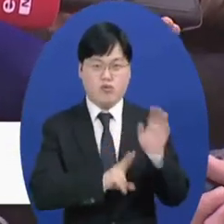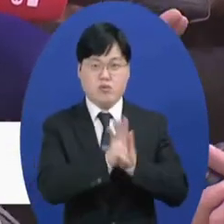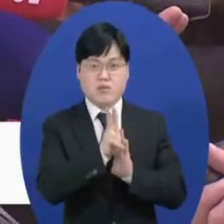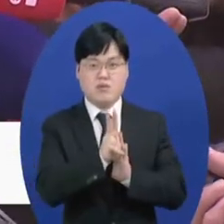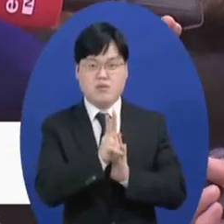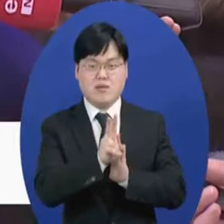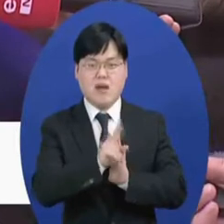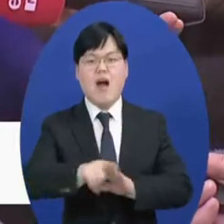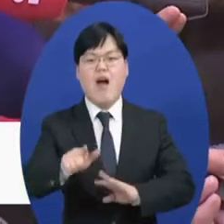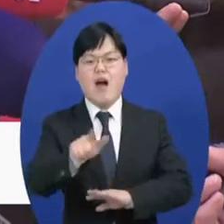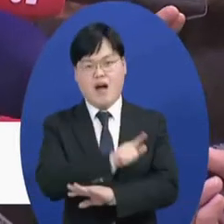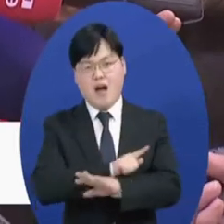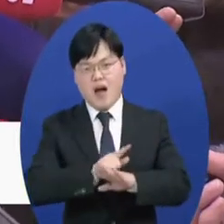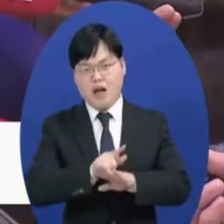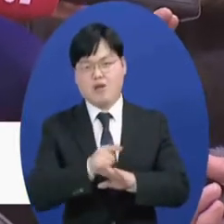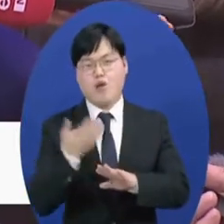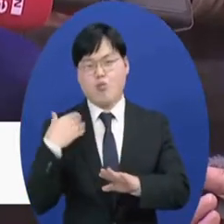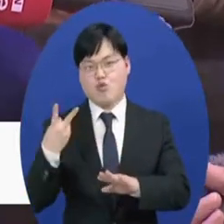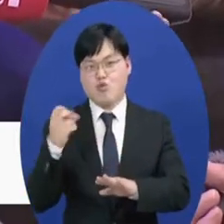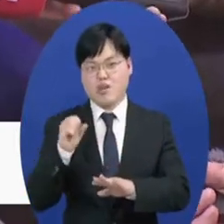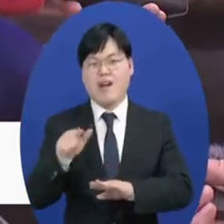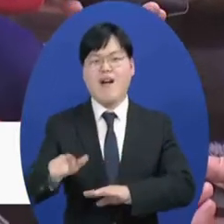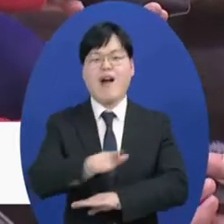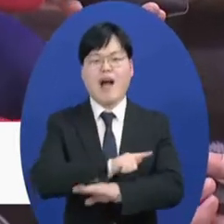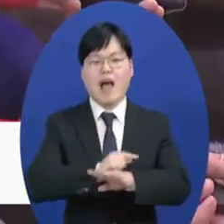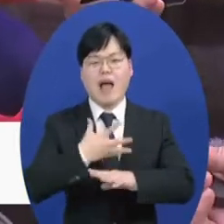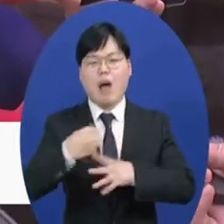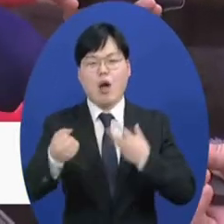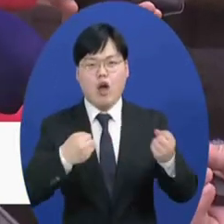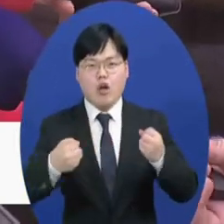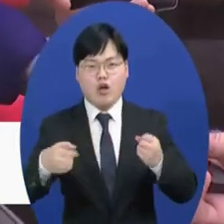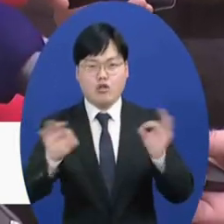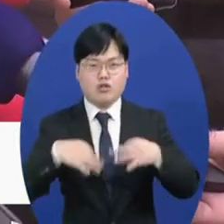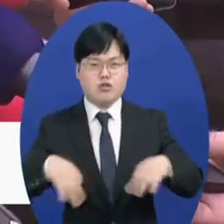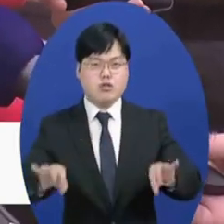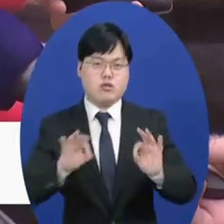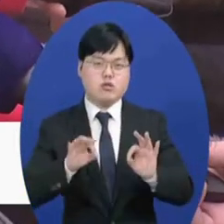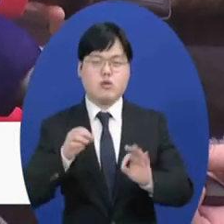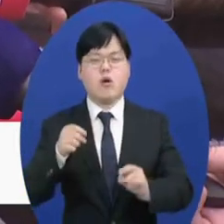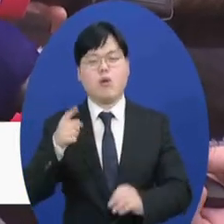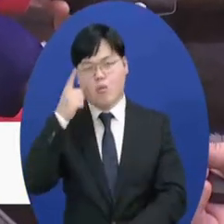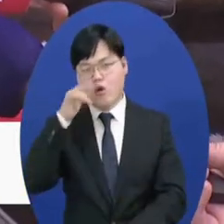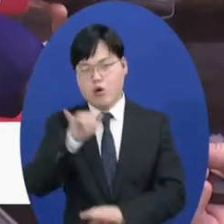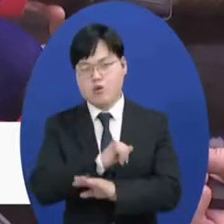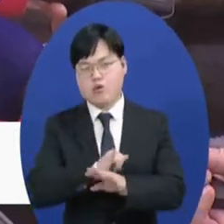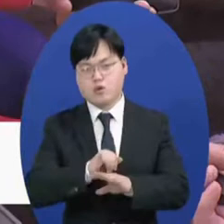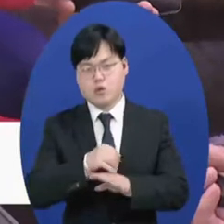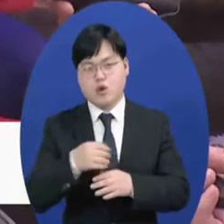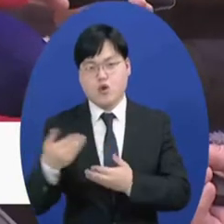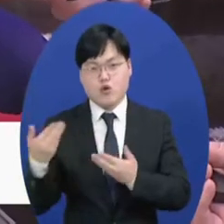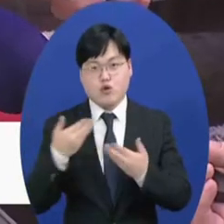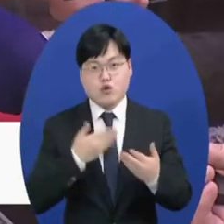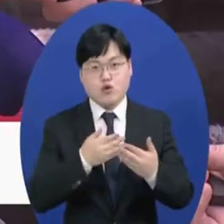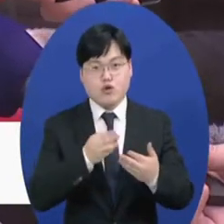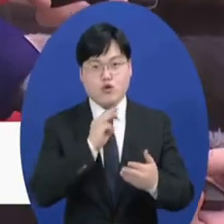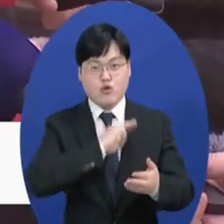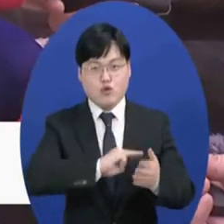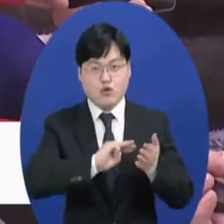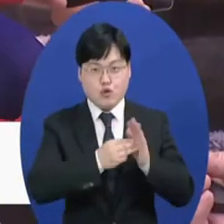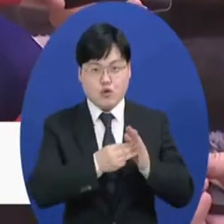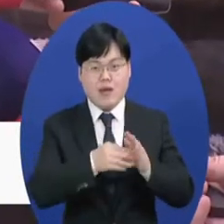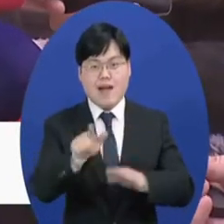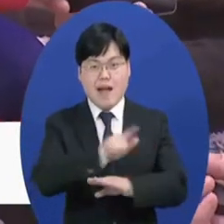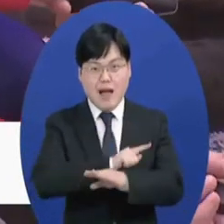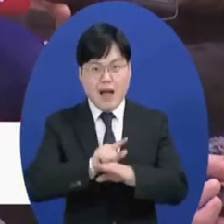ингээд тухайн одоо үед одоо газраа алдсан тохиолдлууд улсаас нийслэл Улаанбаатар хотоос олгочихсон төлөвлөлтийн тооцсон